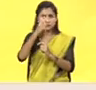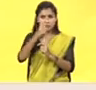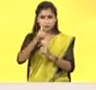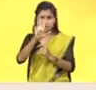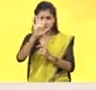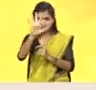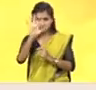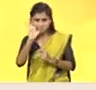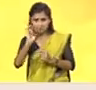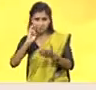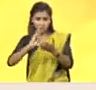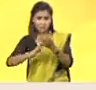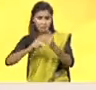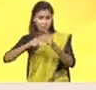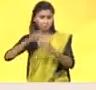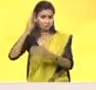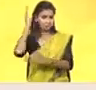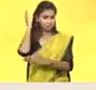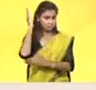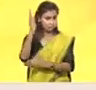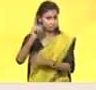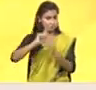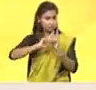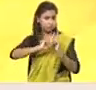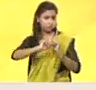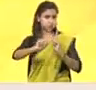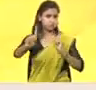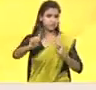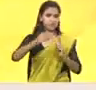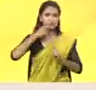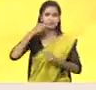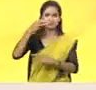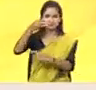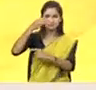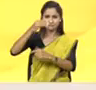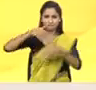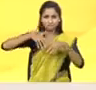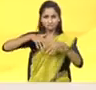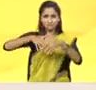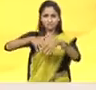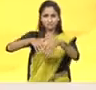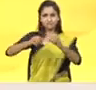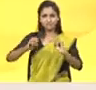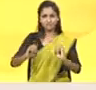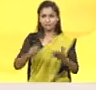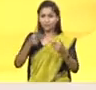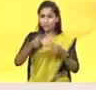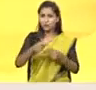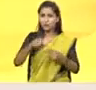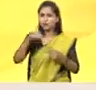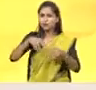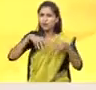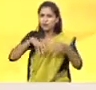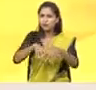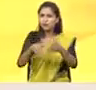750 मीटर लंबे झंडे के साथ तिरंगा रैली निकाली गई और ये रैली